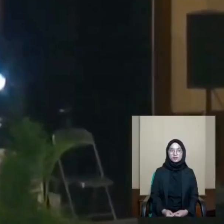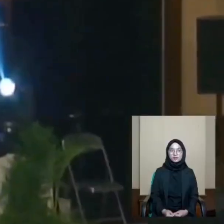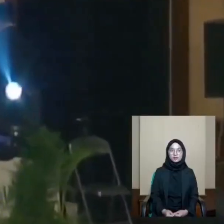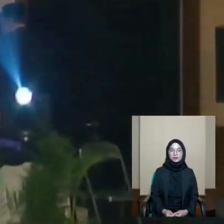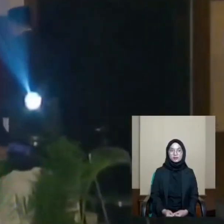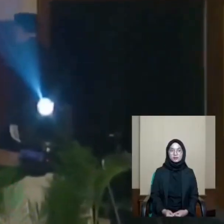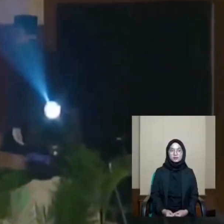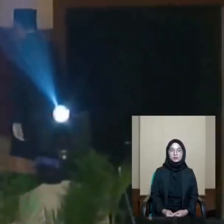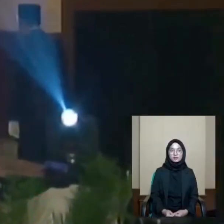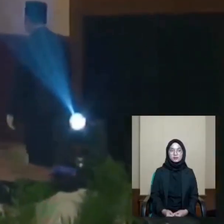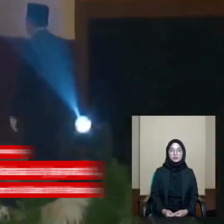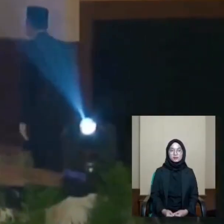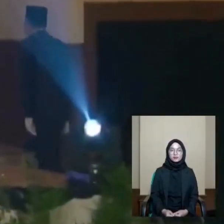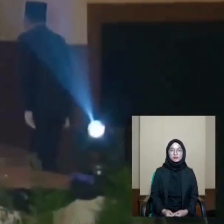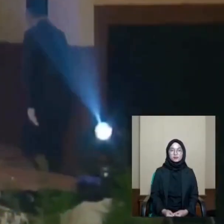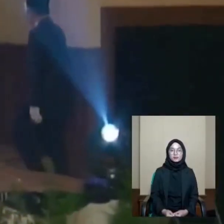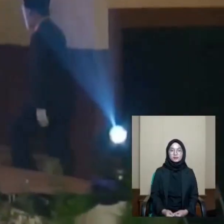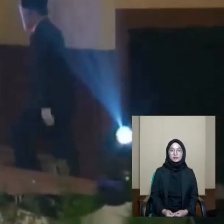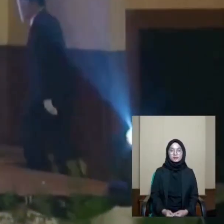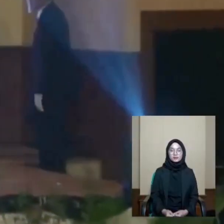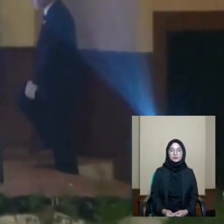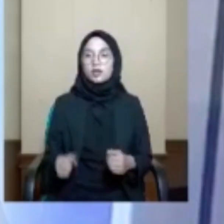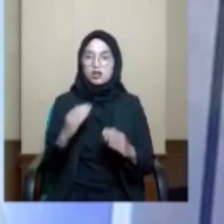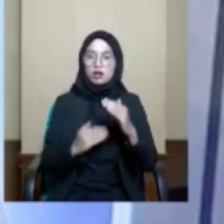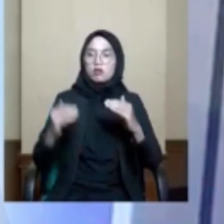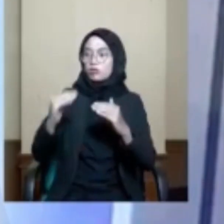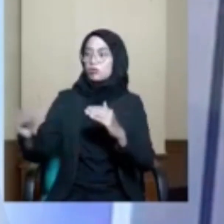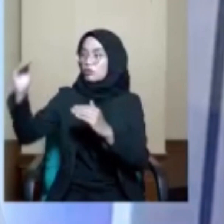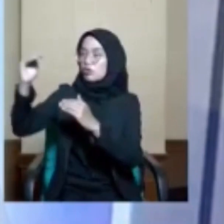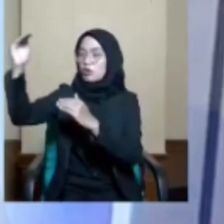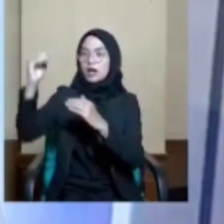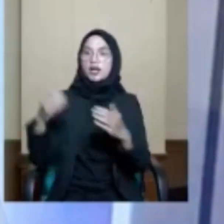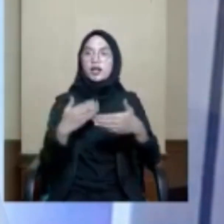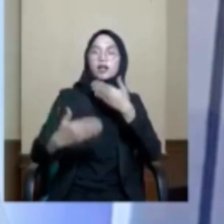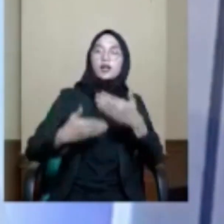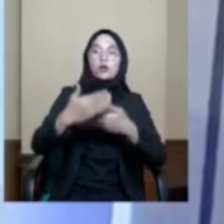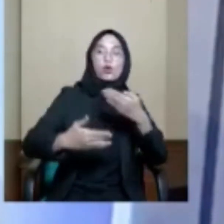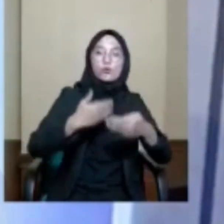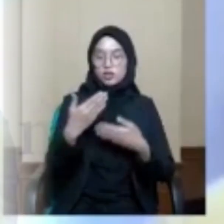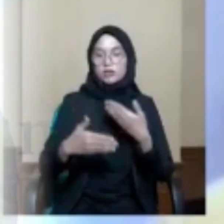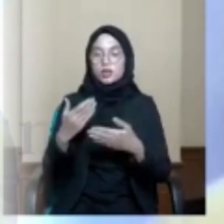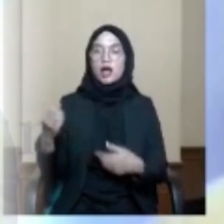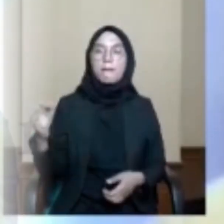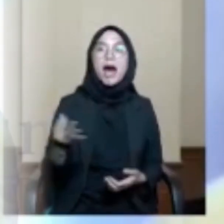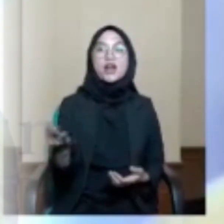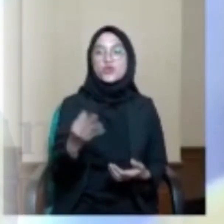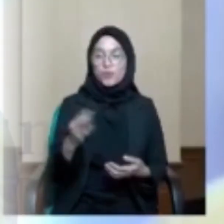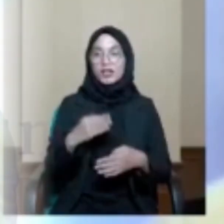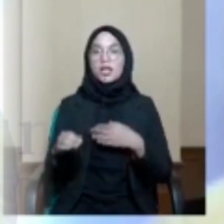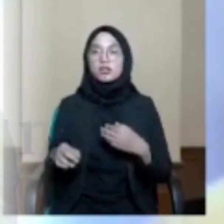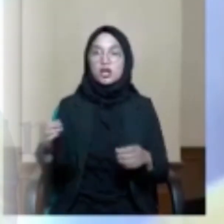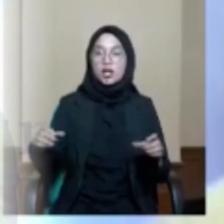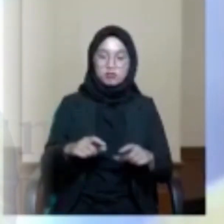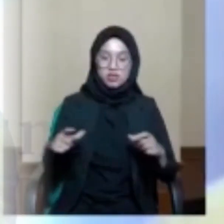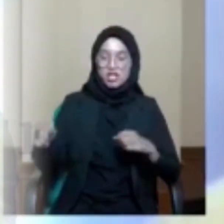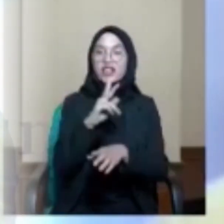2020, berjalan cukup lancar. Masing-masing pasangan calon tampil percaya diri menyampaikan visi-misi serta program kerja jika